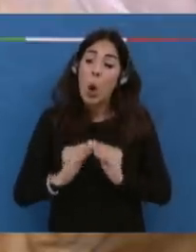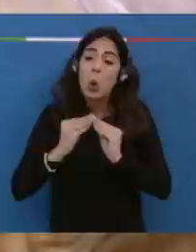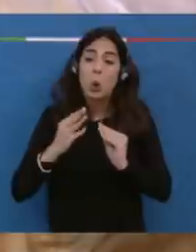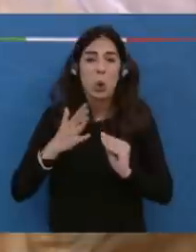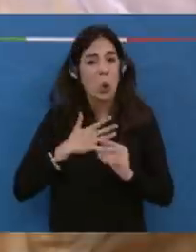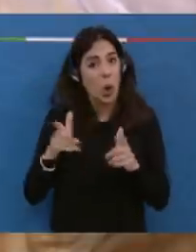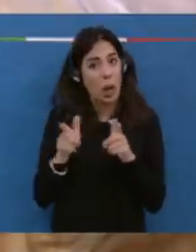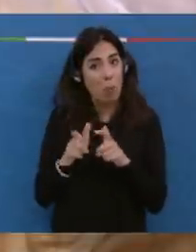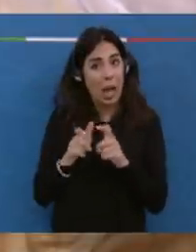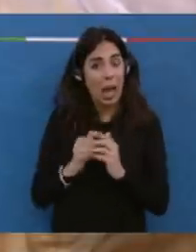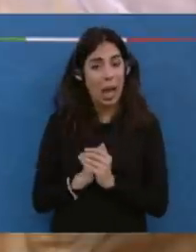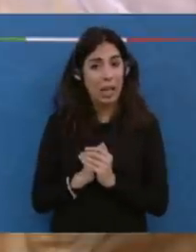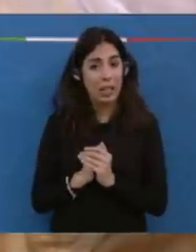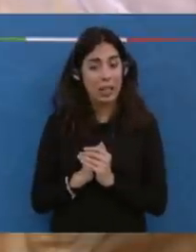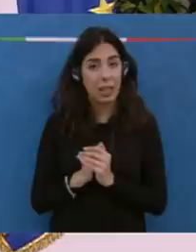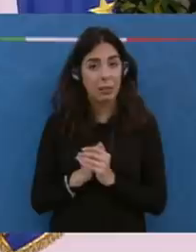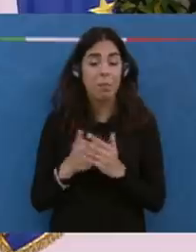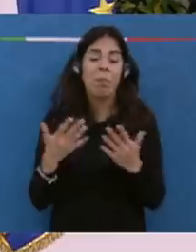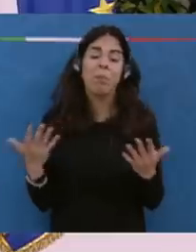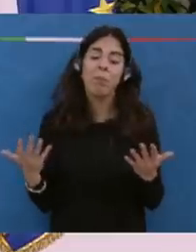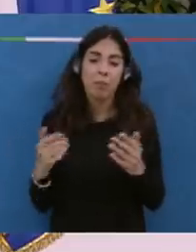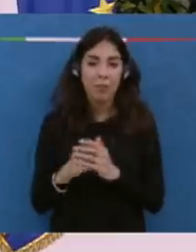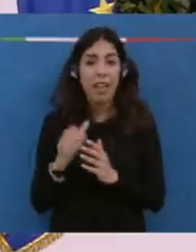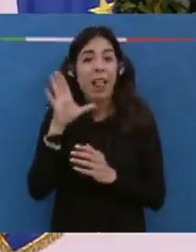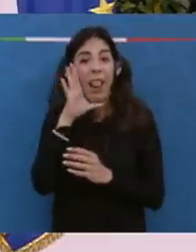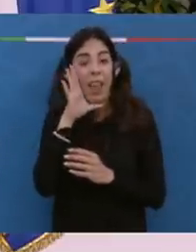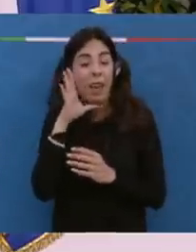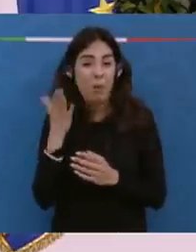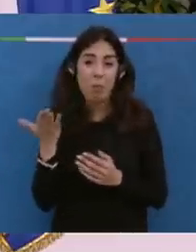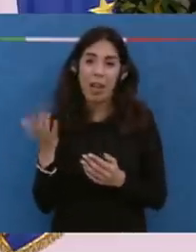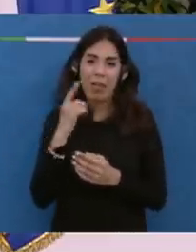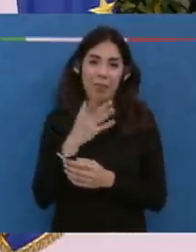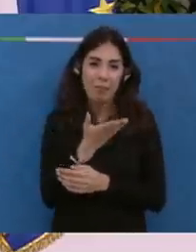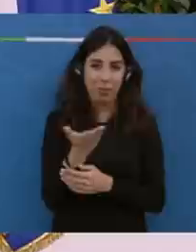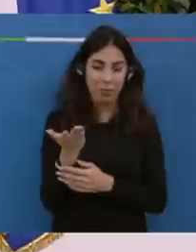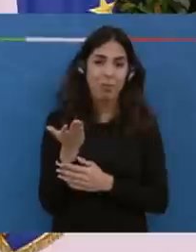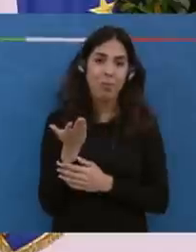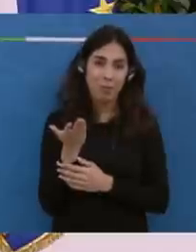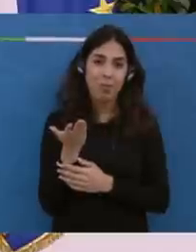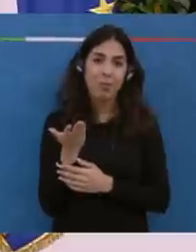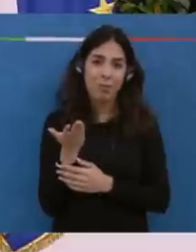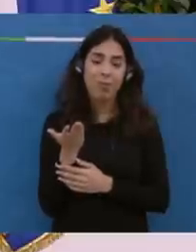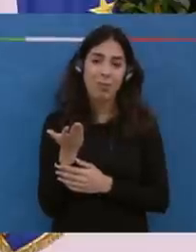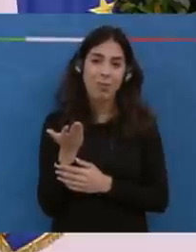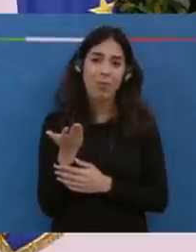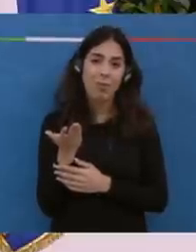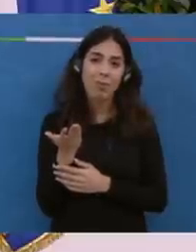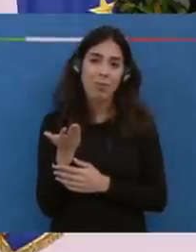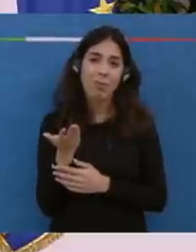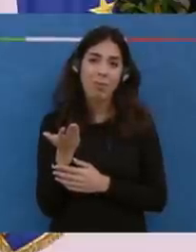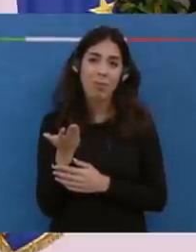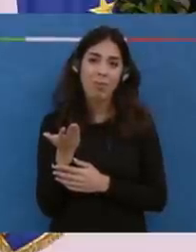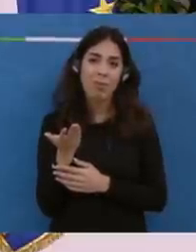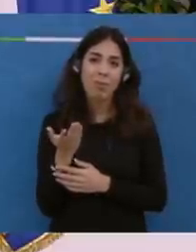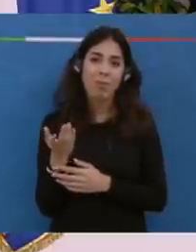la libia nei nostri fratelli italiani noi e l'italia potrebbe